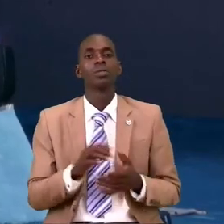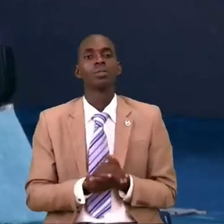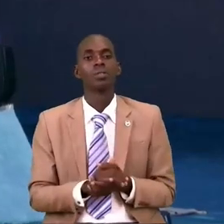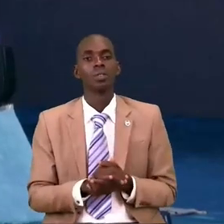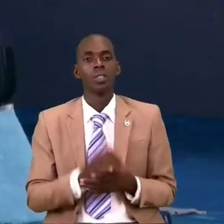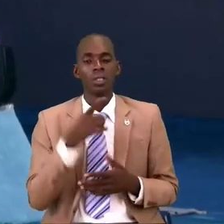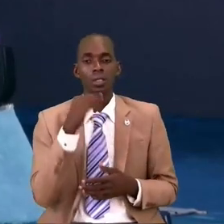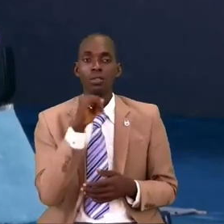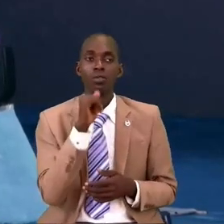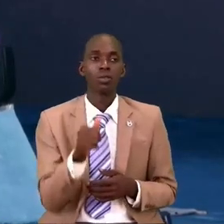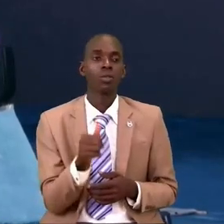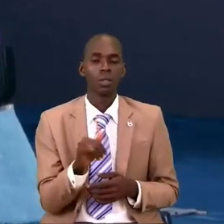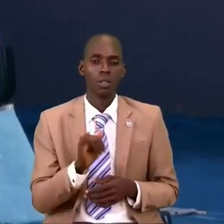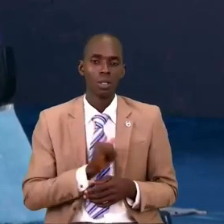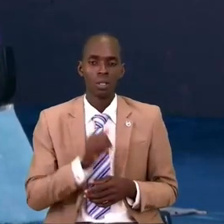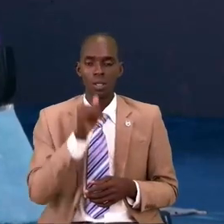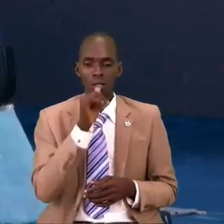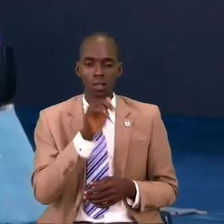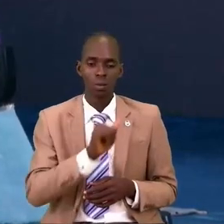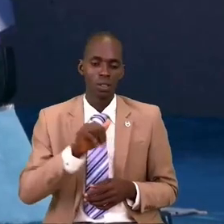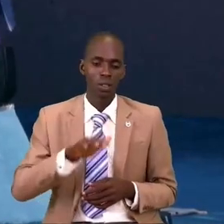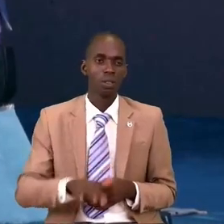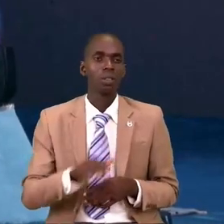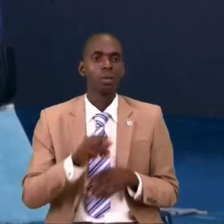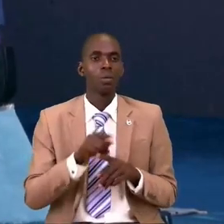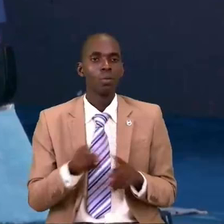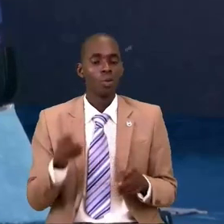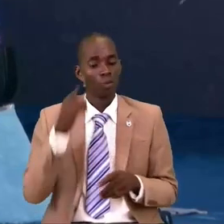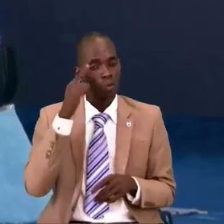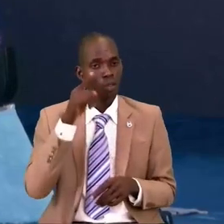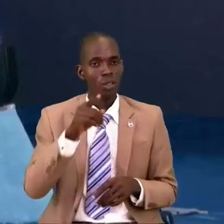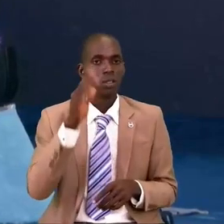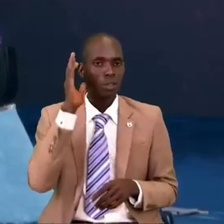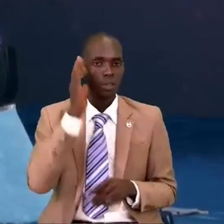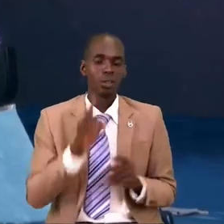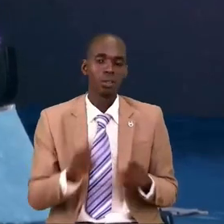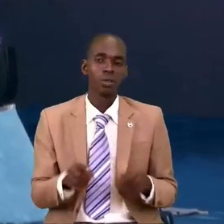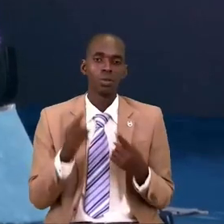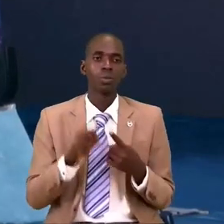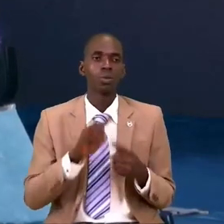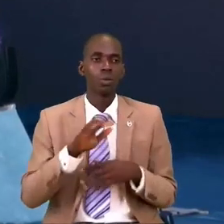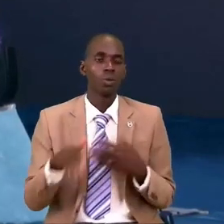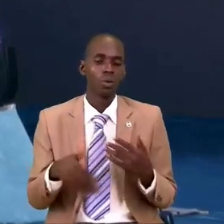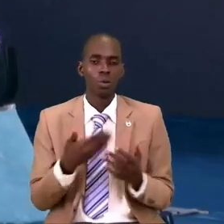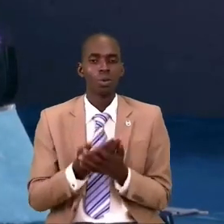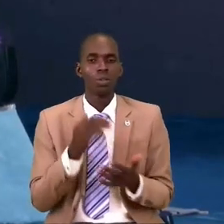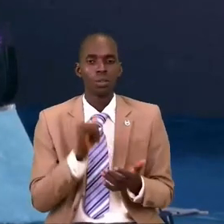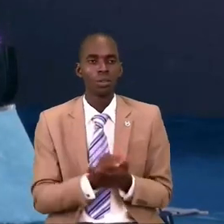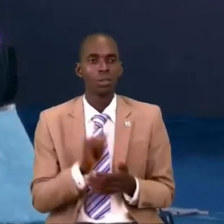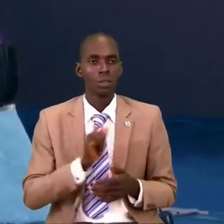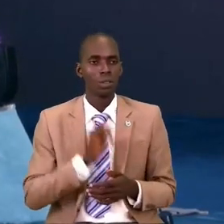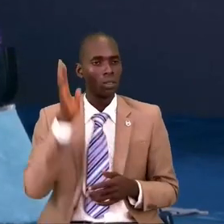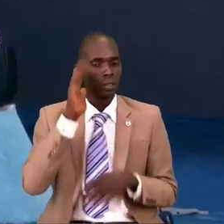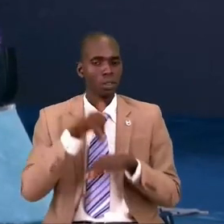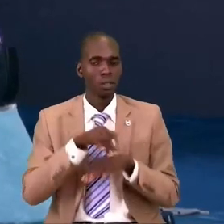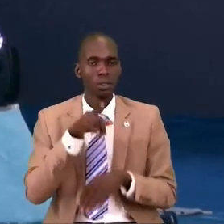iras vers tous ceux auprès de qui je t'enverrai et tu diras tout ce que